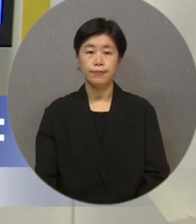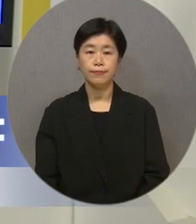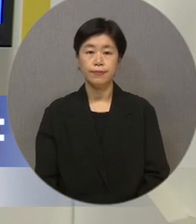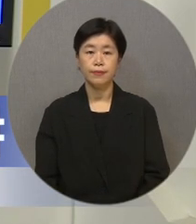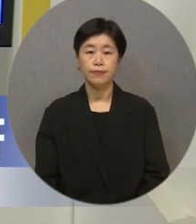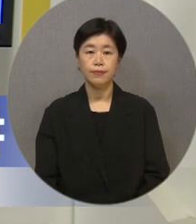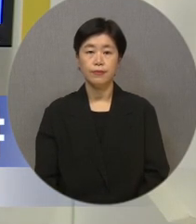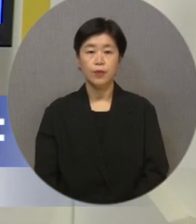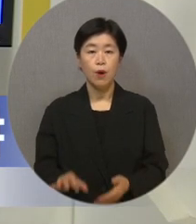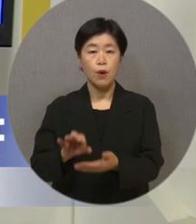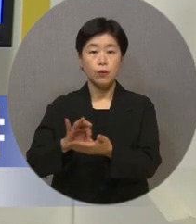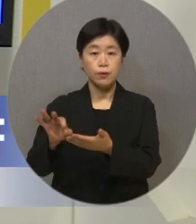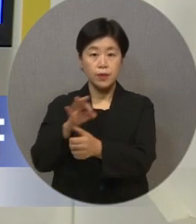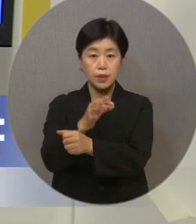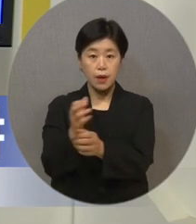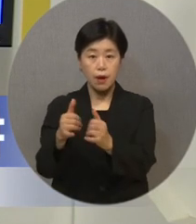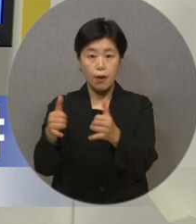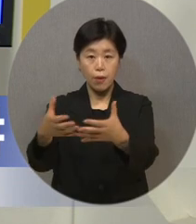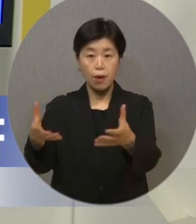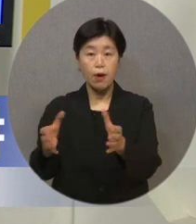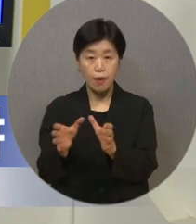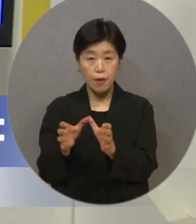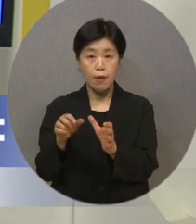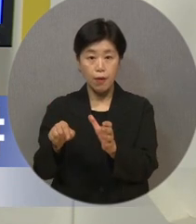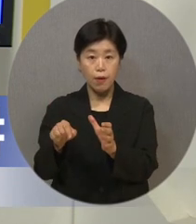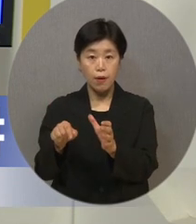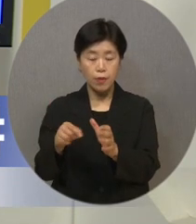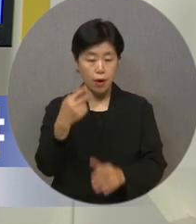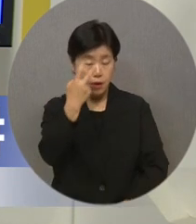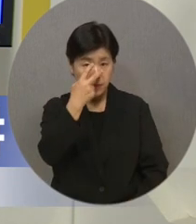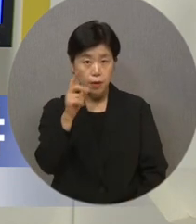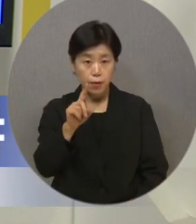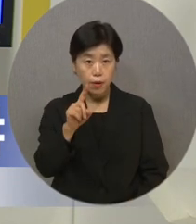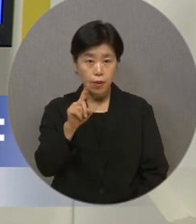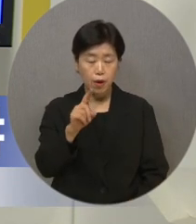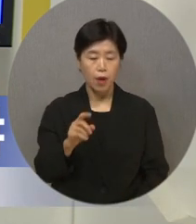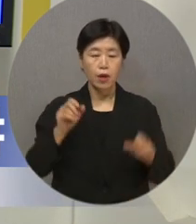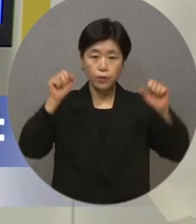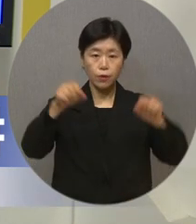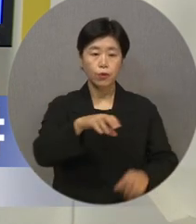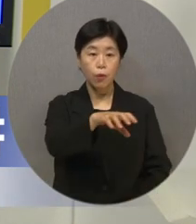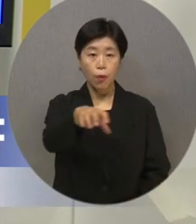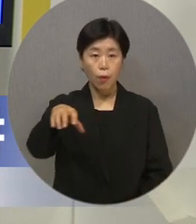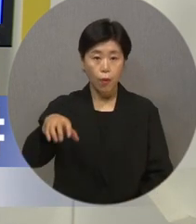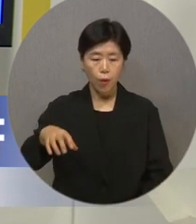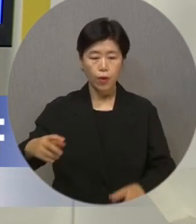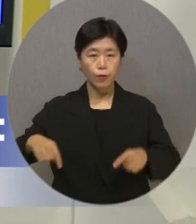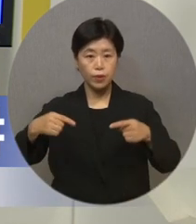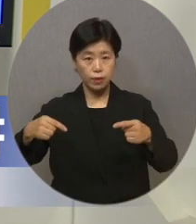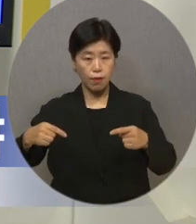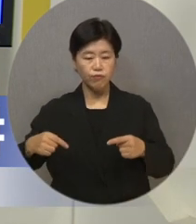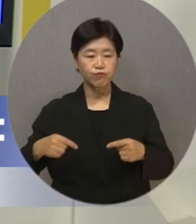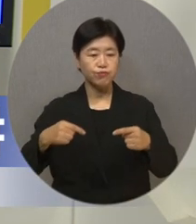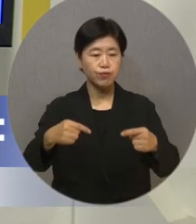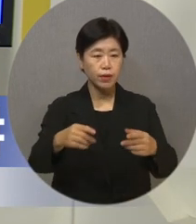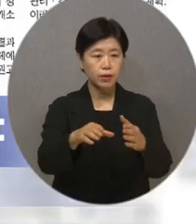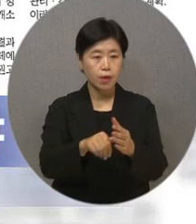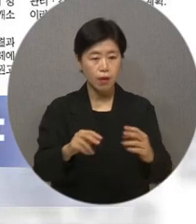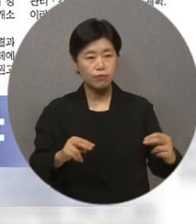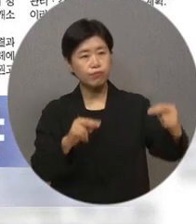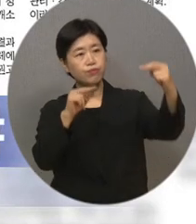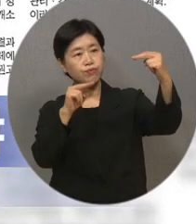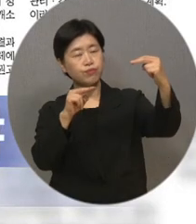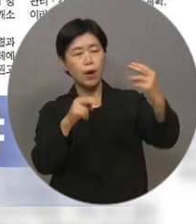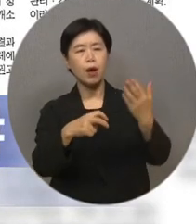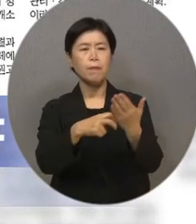면에서는이 소비자원이 일부 체육관의 매표소 높이가 휠체 사용자에게 불편한 것으로 확인됐고 장애인